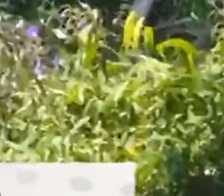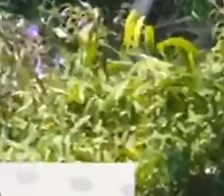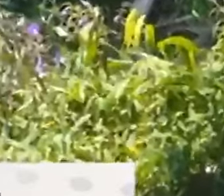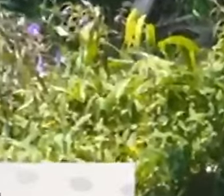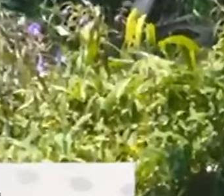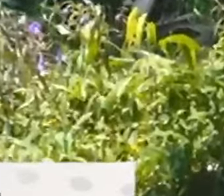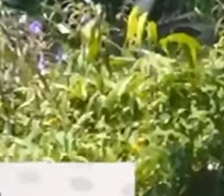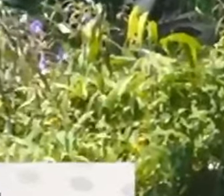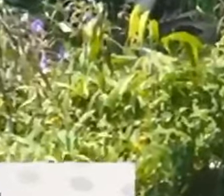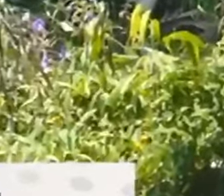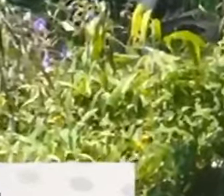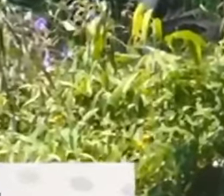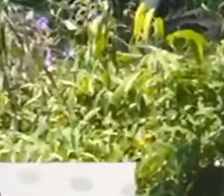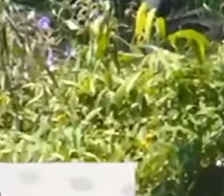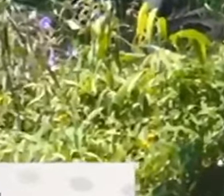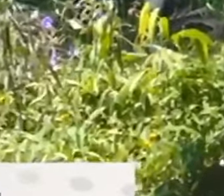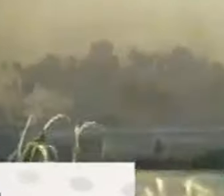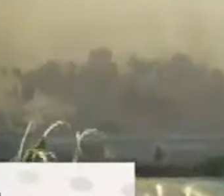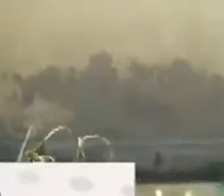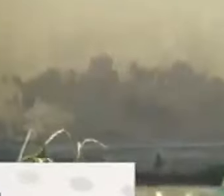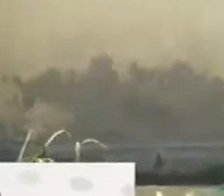zao kuzingirwa na maji taka.